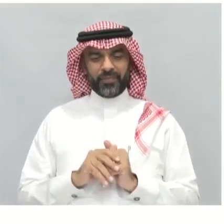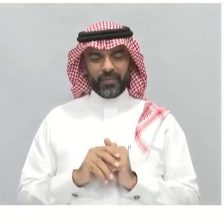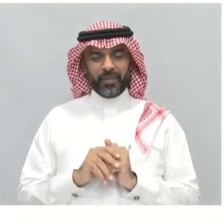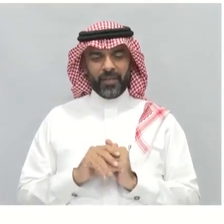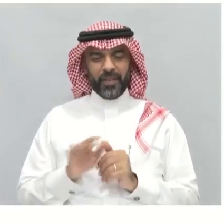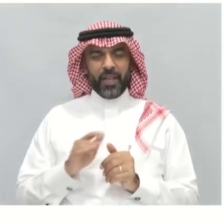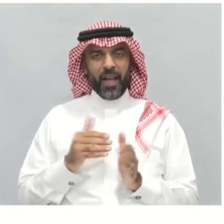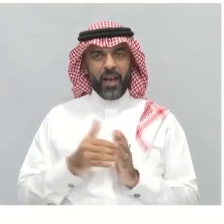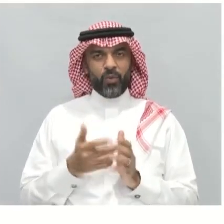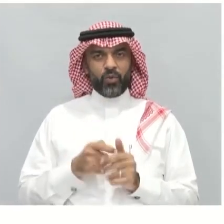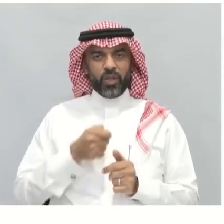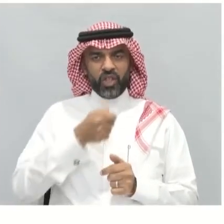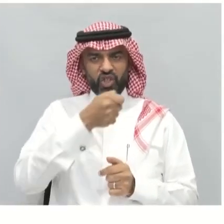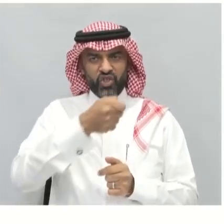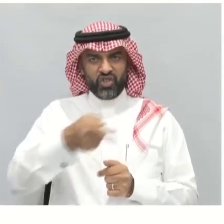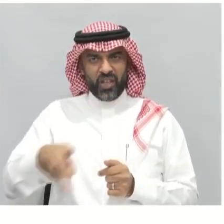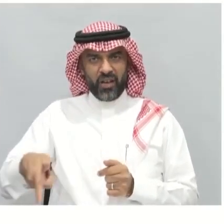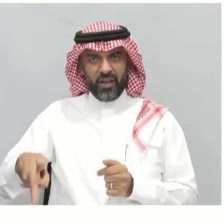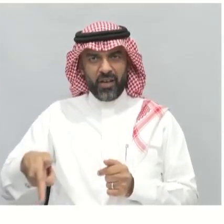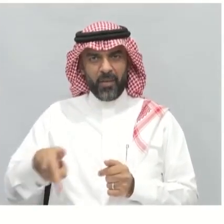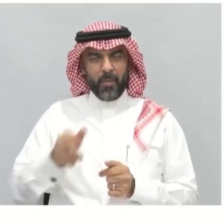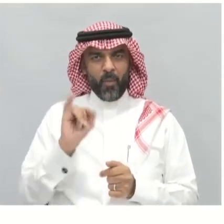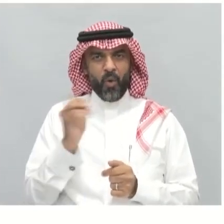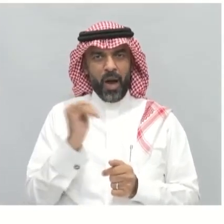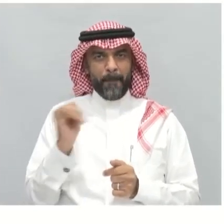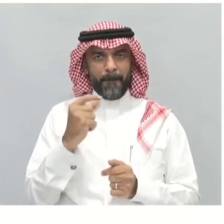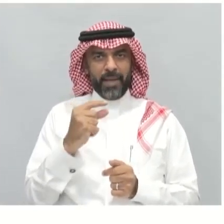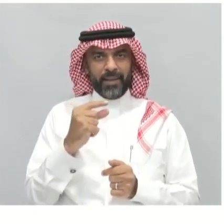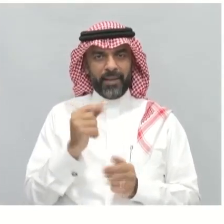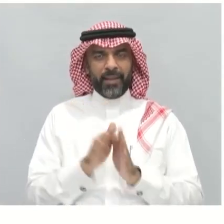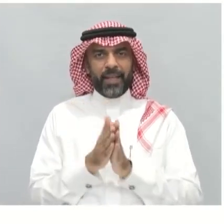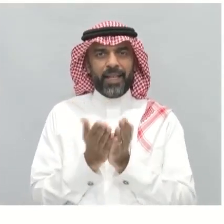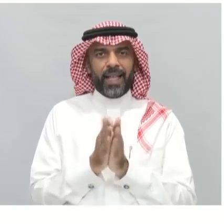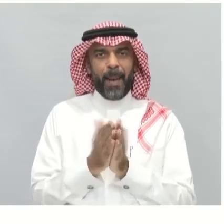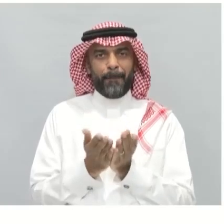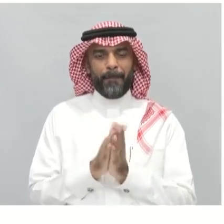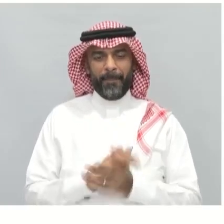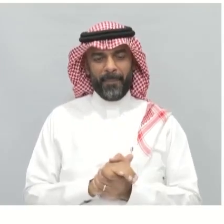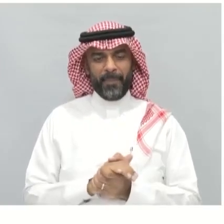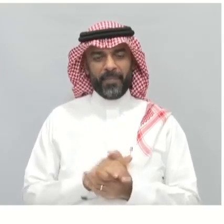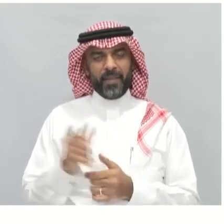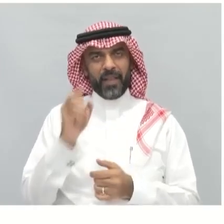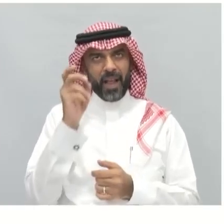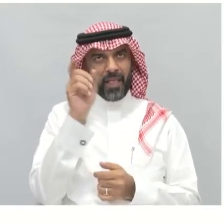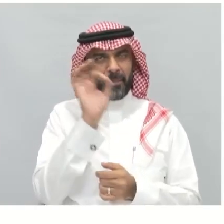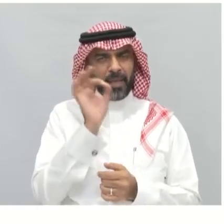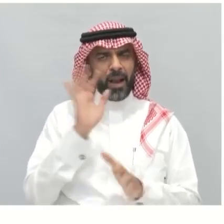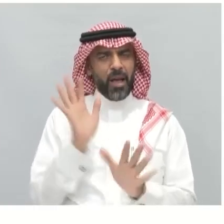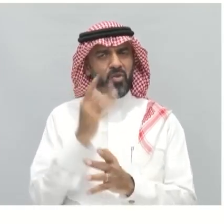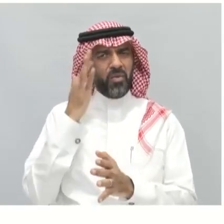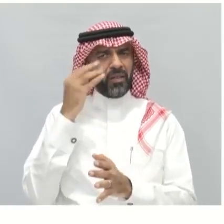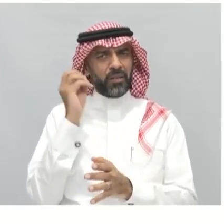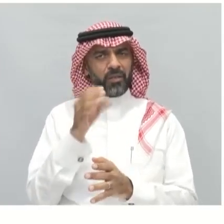محمد كتابا اشترى محمد كتابا اذا هذه هي الامثله المناسبه لهذه الافعال